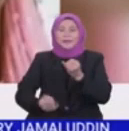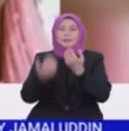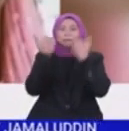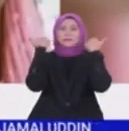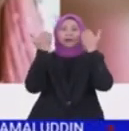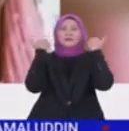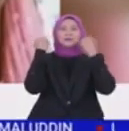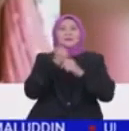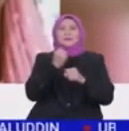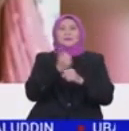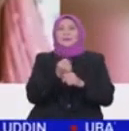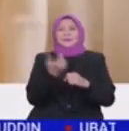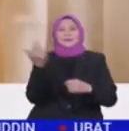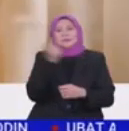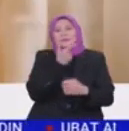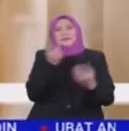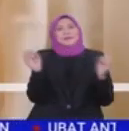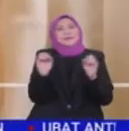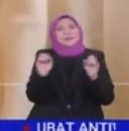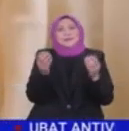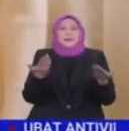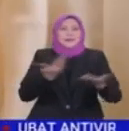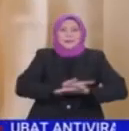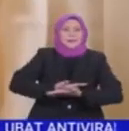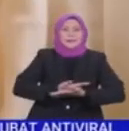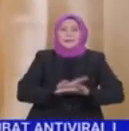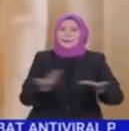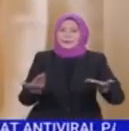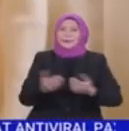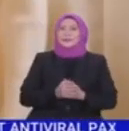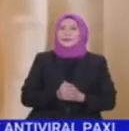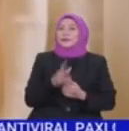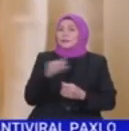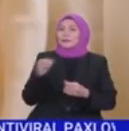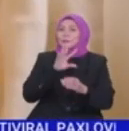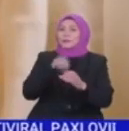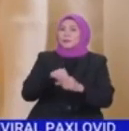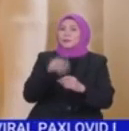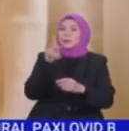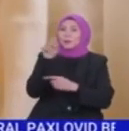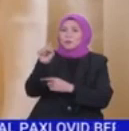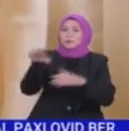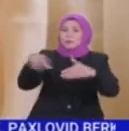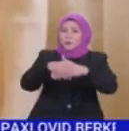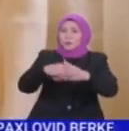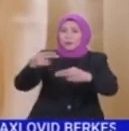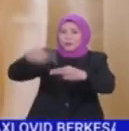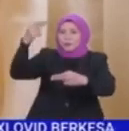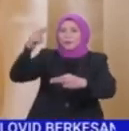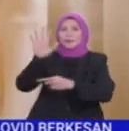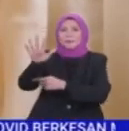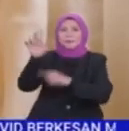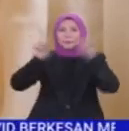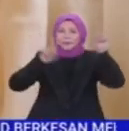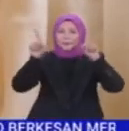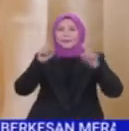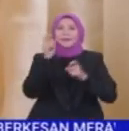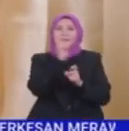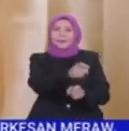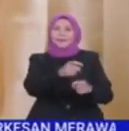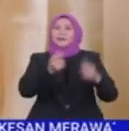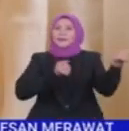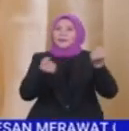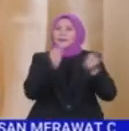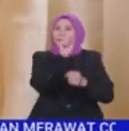dan memilih untuk tidak memiliki anak pada masa ini. Pampasan yang dituntut termasuk kos perkahwinan di hotel 5 bintang, hadiah kereta